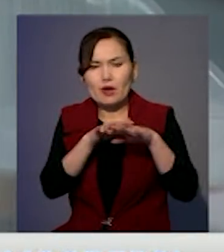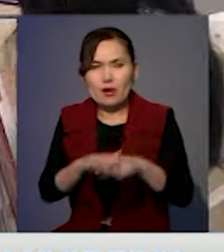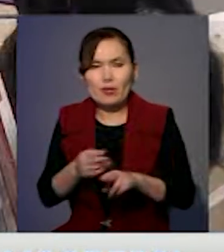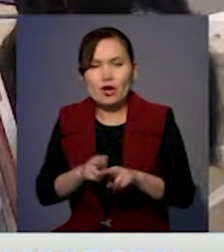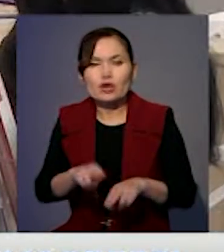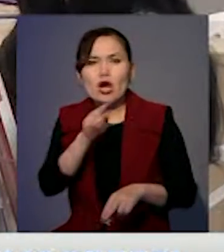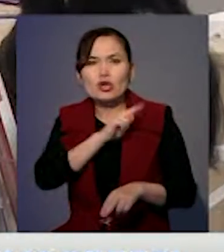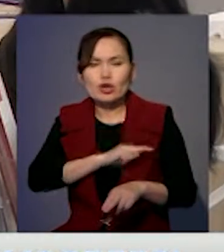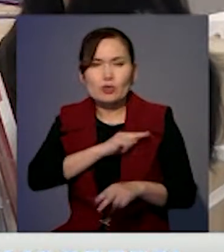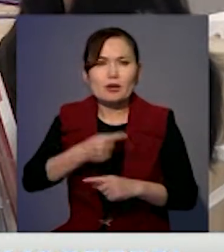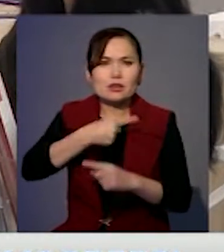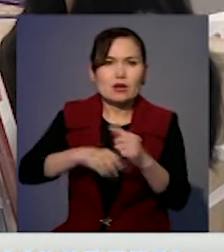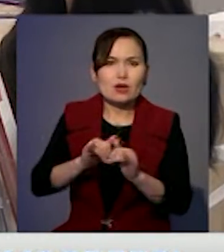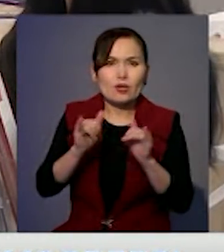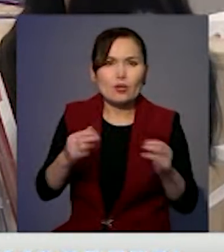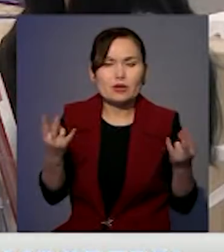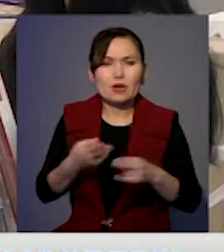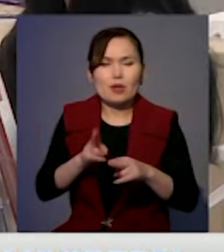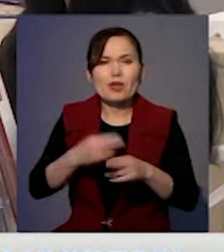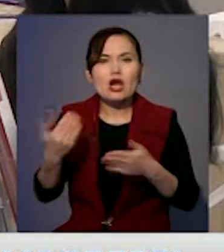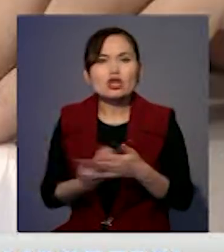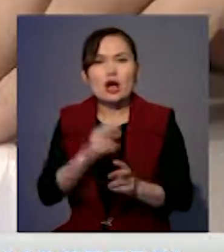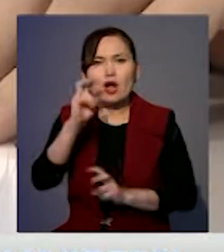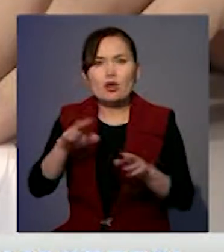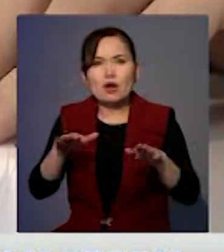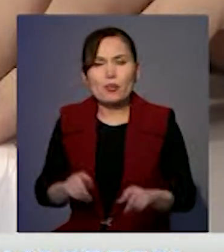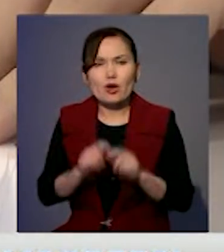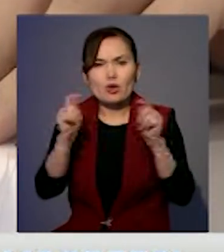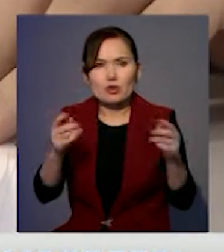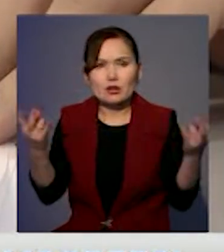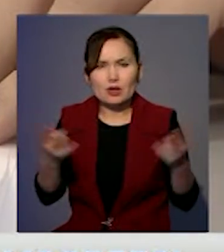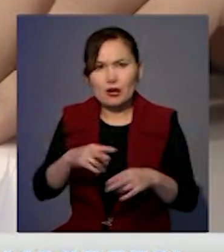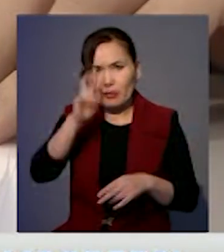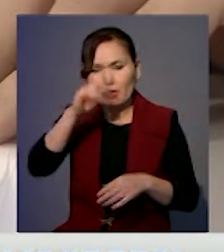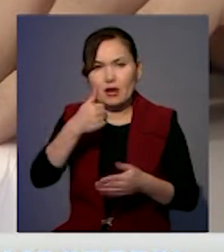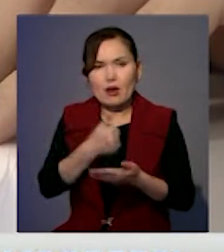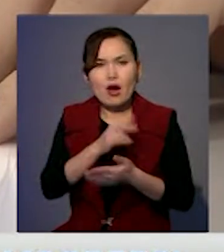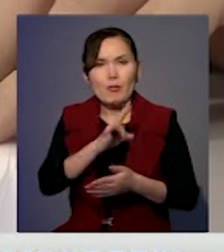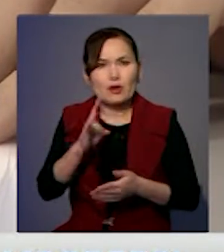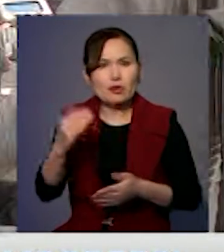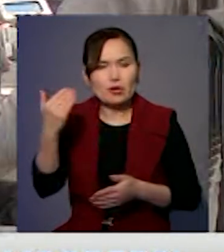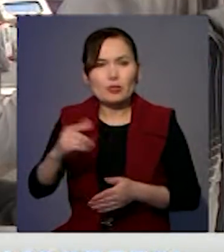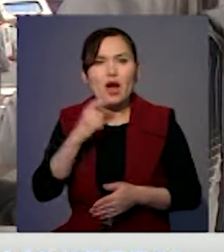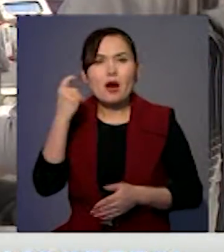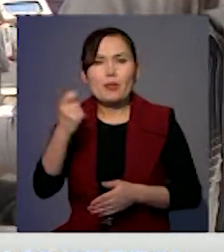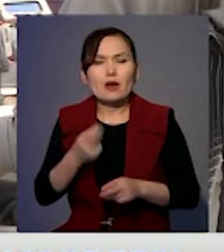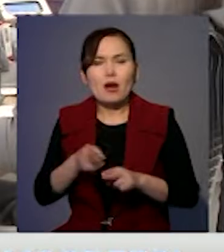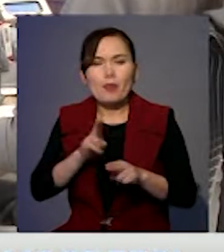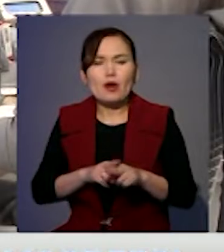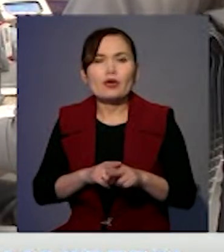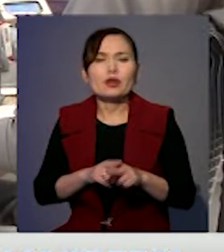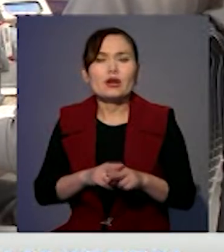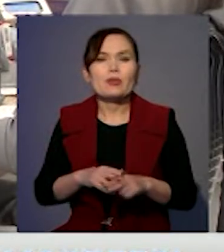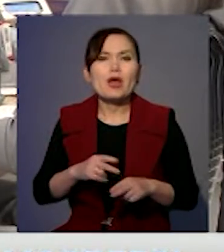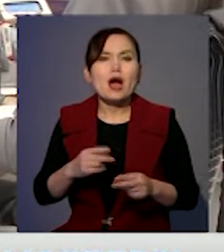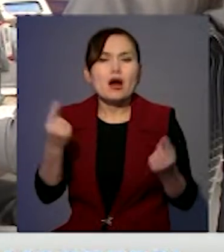тиімсіз. Сондықтан бәсекеге қабілетті жаңа өндіріс орнын ашқан дұрыс, дейді мемлекет басшысы. Елбасы экономиканы банкроттан